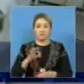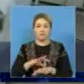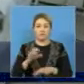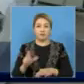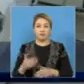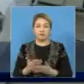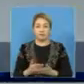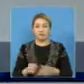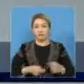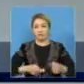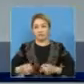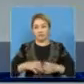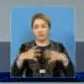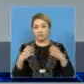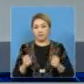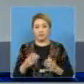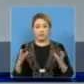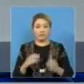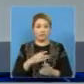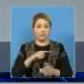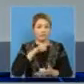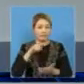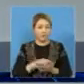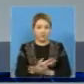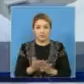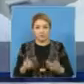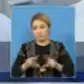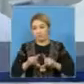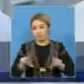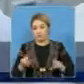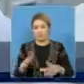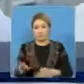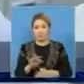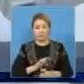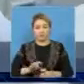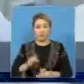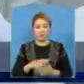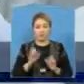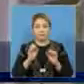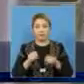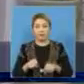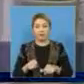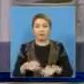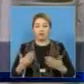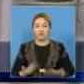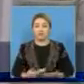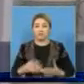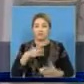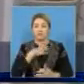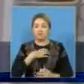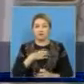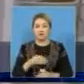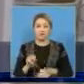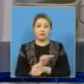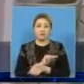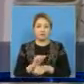поручил руководству управления здравоохранения рассмотреть вопрос открытия нескольких подобных центров по всему региону, где смогут получать жизненно важную процедуру